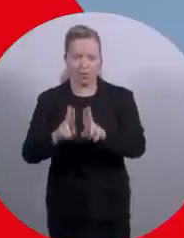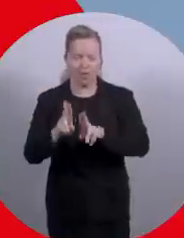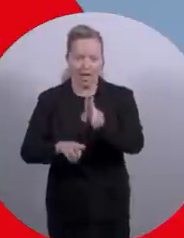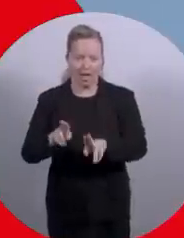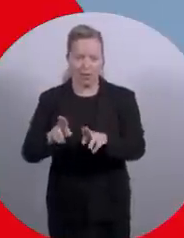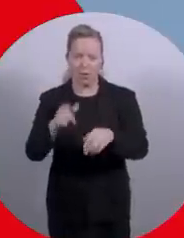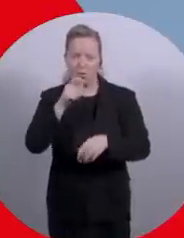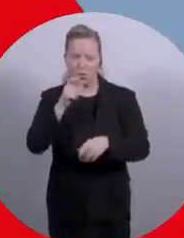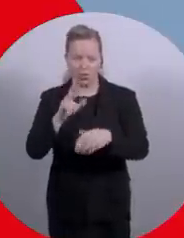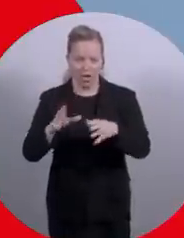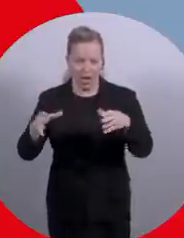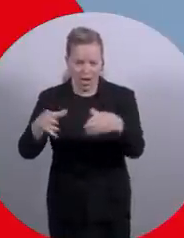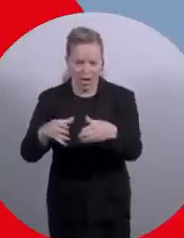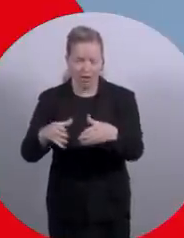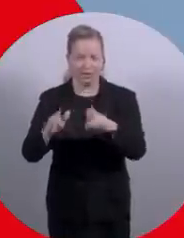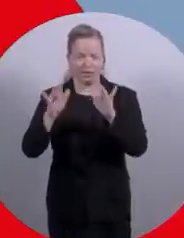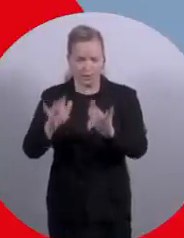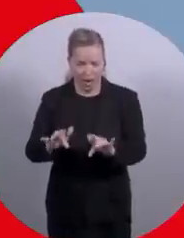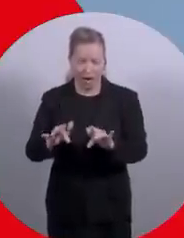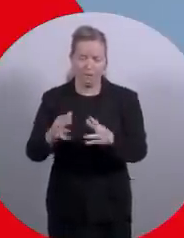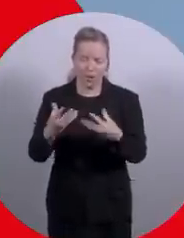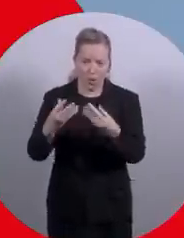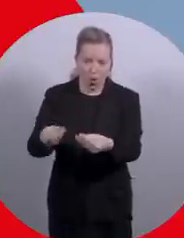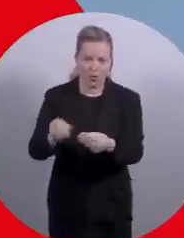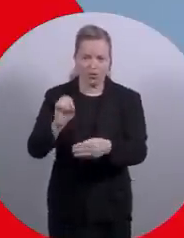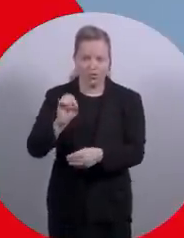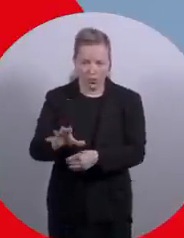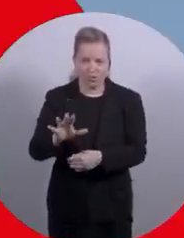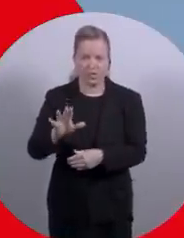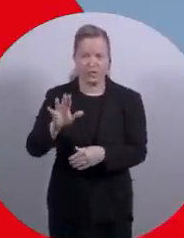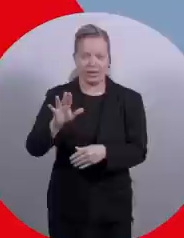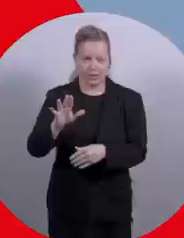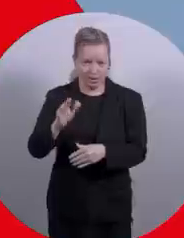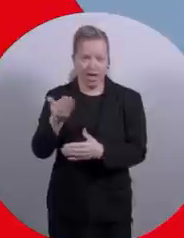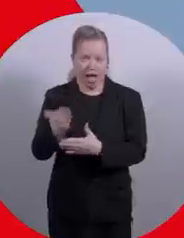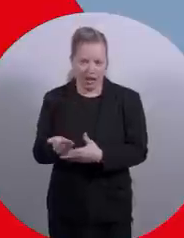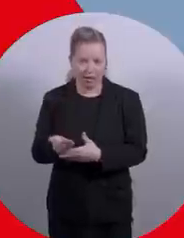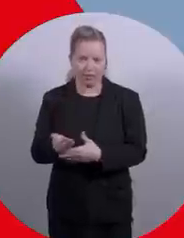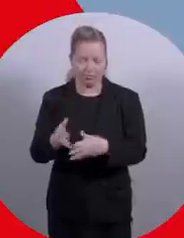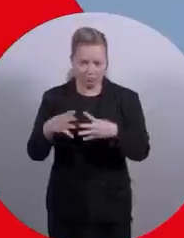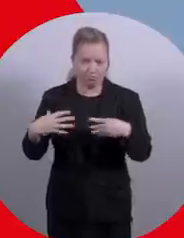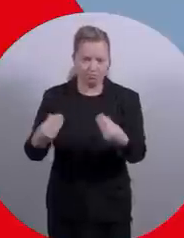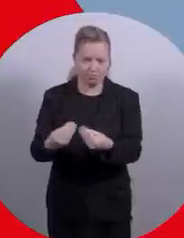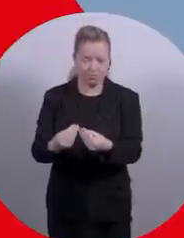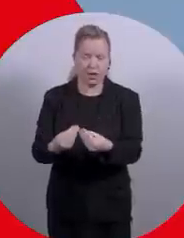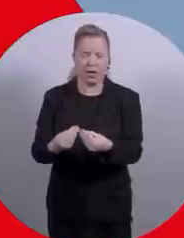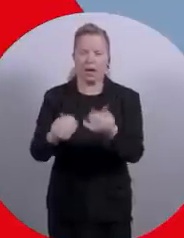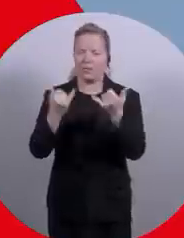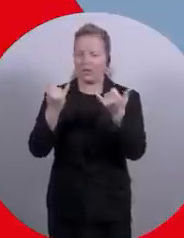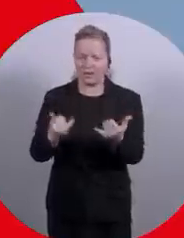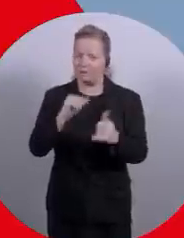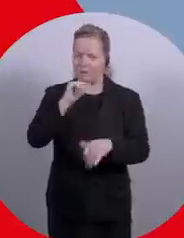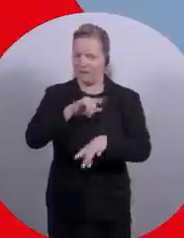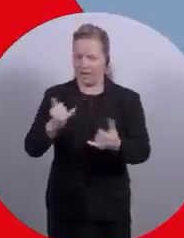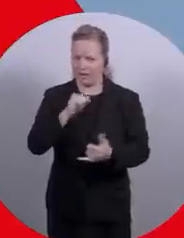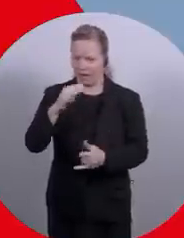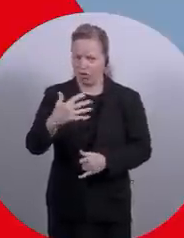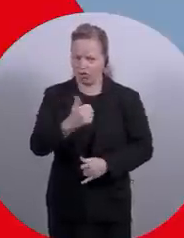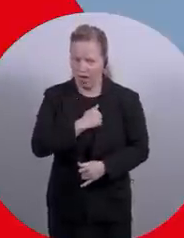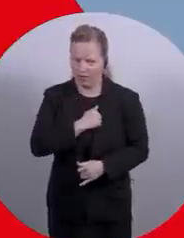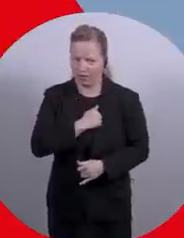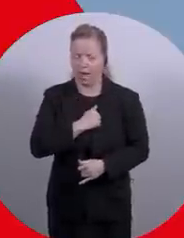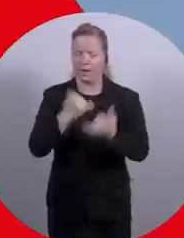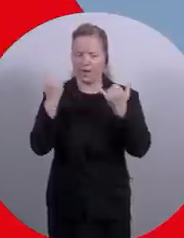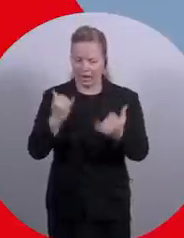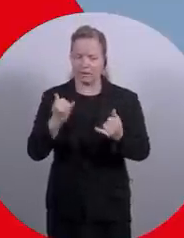wir haben es jetzt bis dato noch nicht geschafft auch wir setzen das jetzt in einem laufenden Prozess